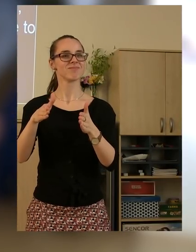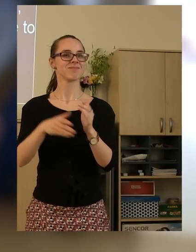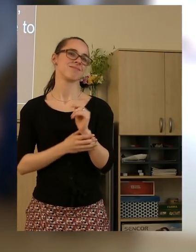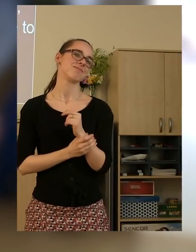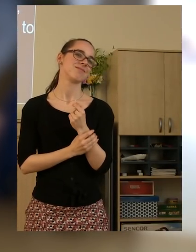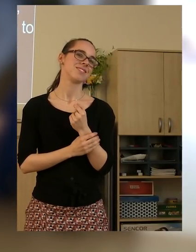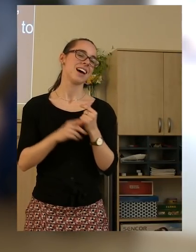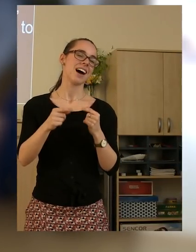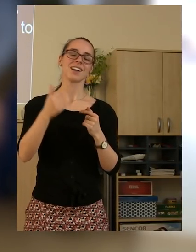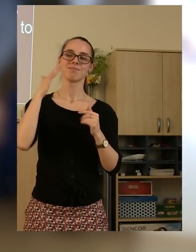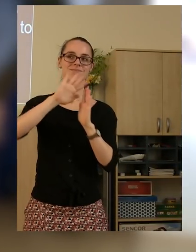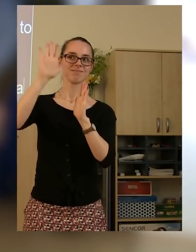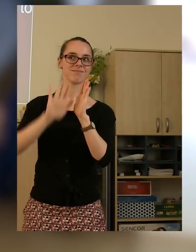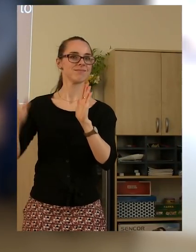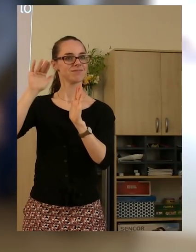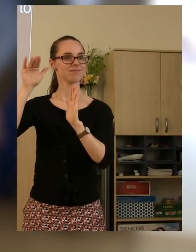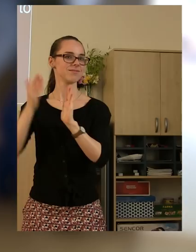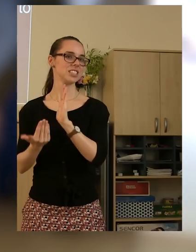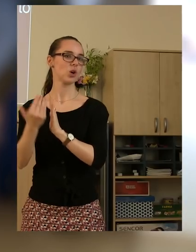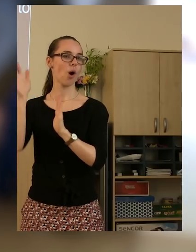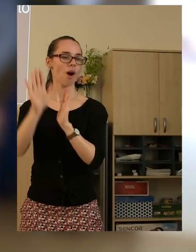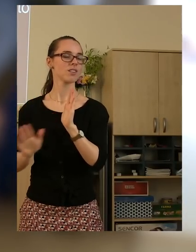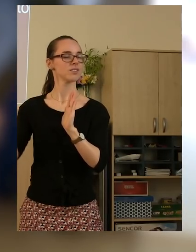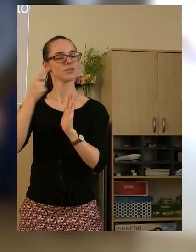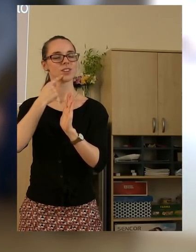prostě permanentní, vlastně.